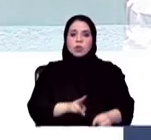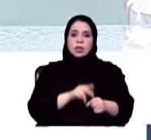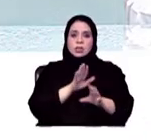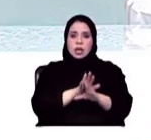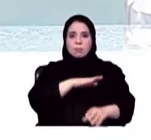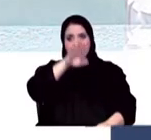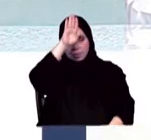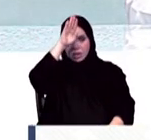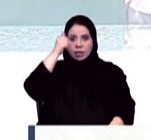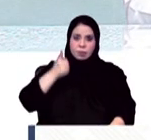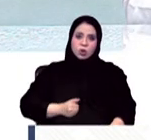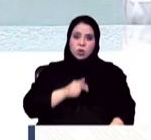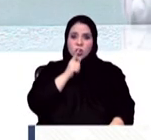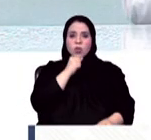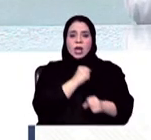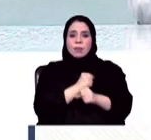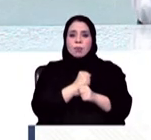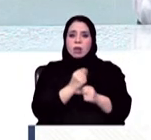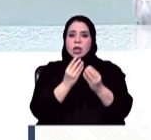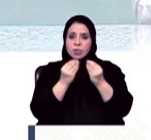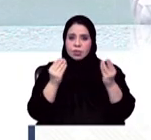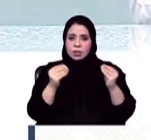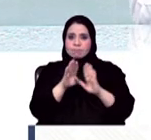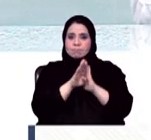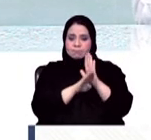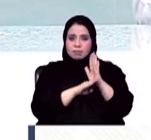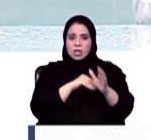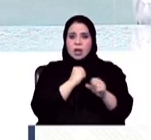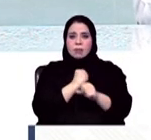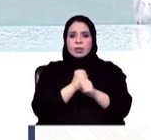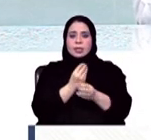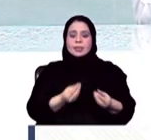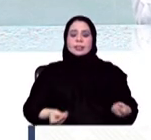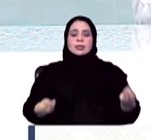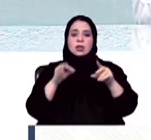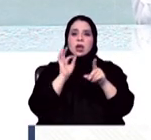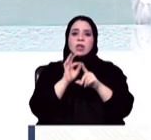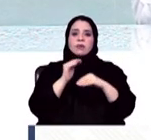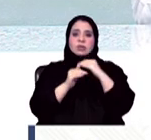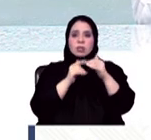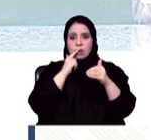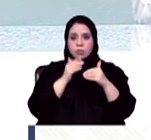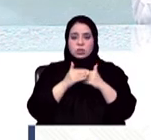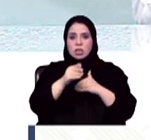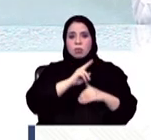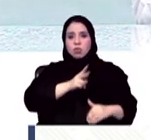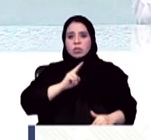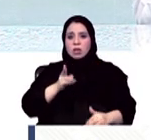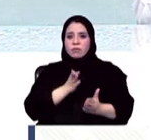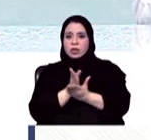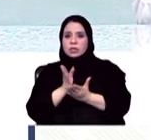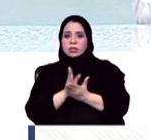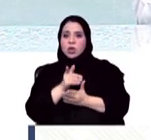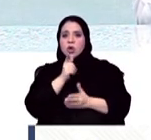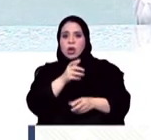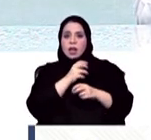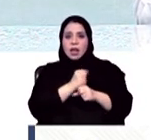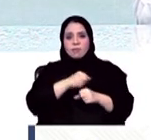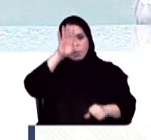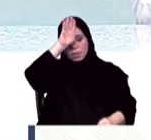هذا وتتبنى مملكه البحرين العديد من المبادرات وبرامج العمل لتحقيق اهداف التنميه المستدامه في مختلف